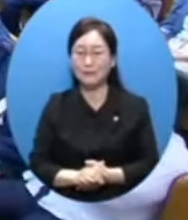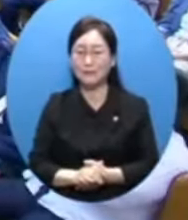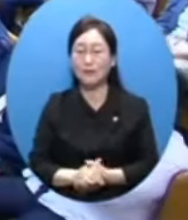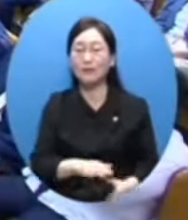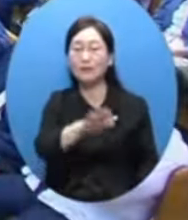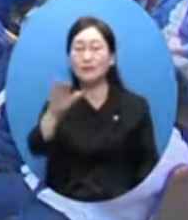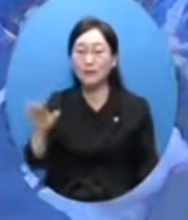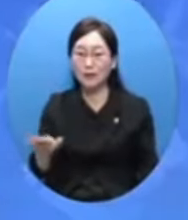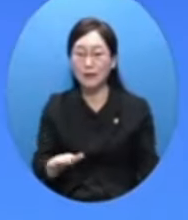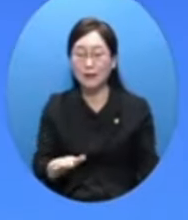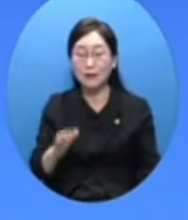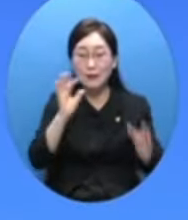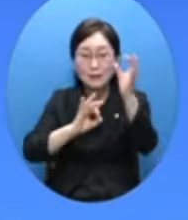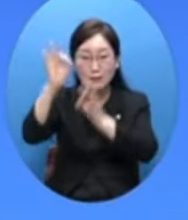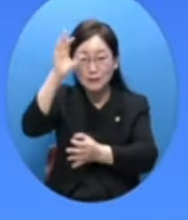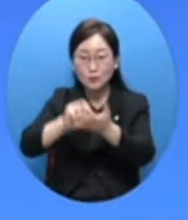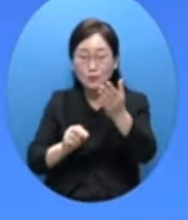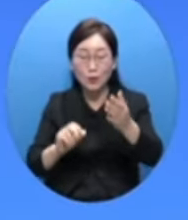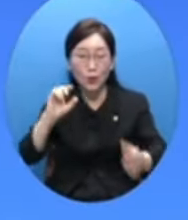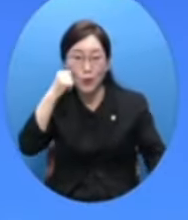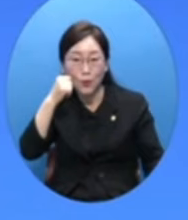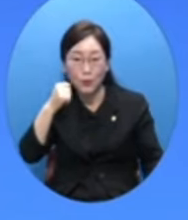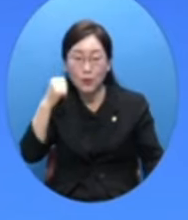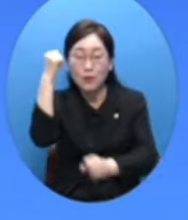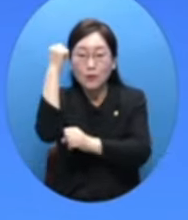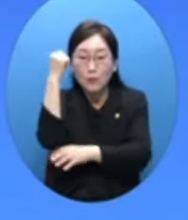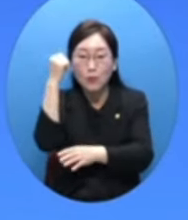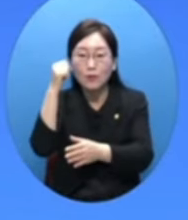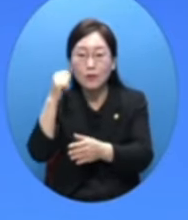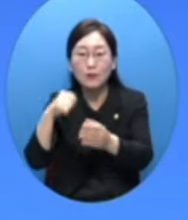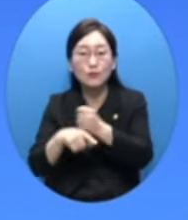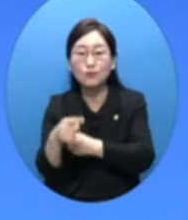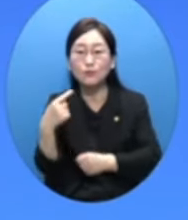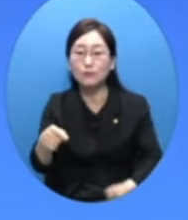우리가 실수하고 문제 어려움에 빠지는 근본적인 이유는